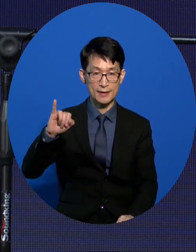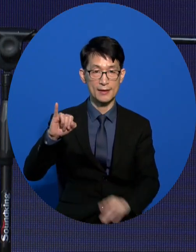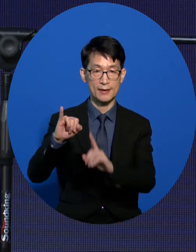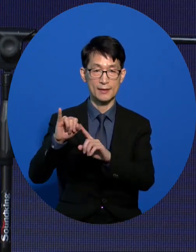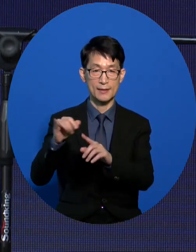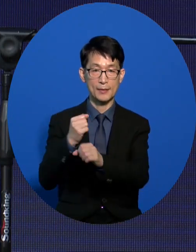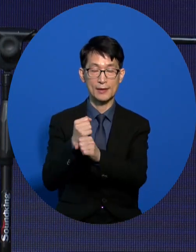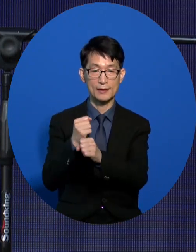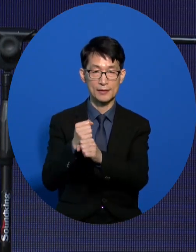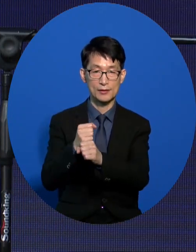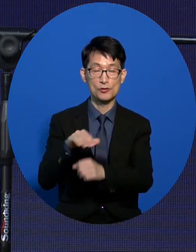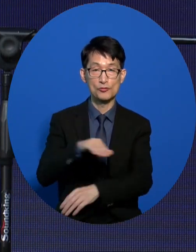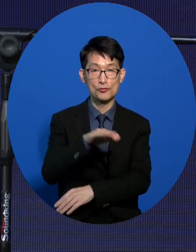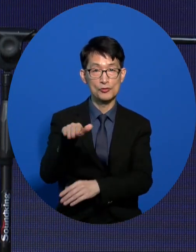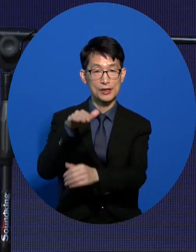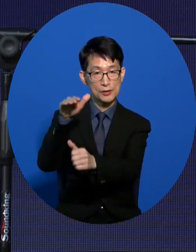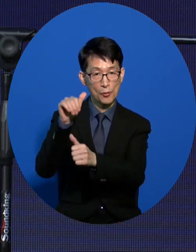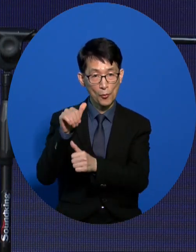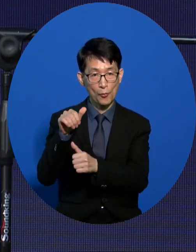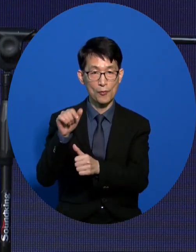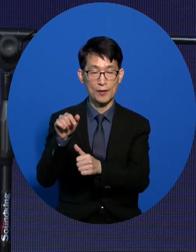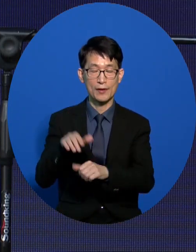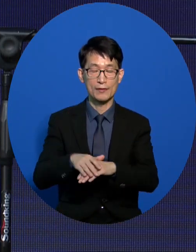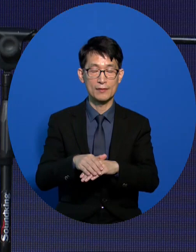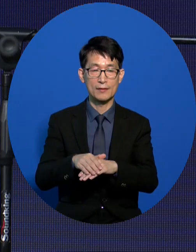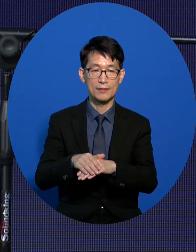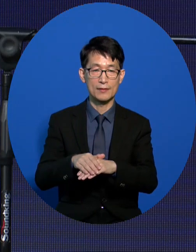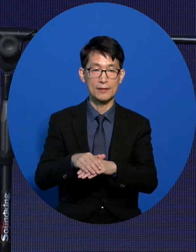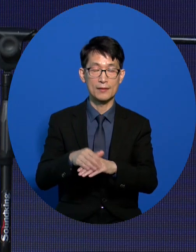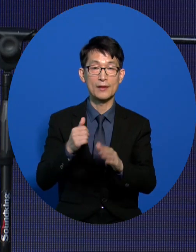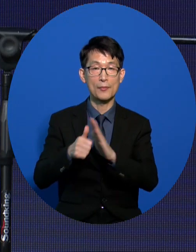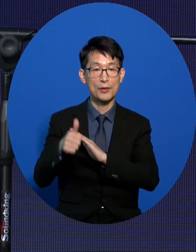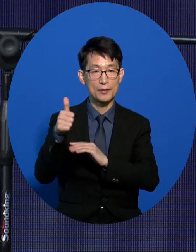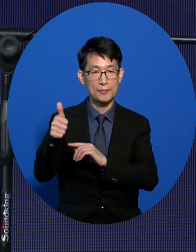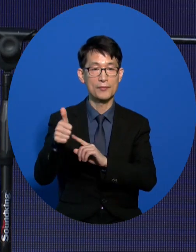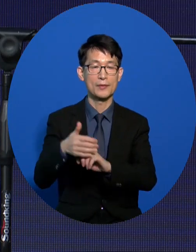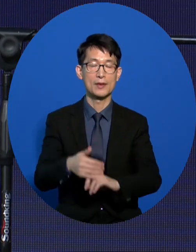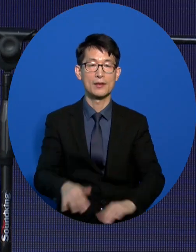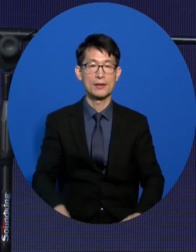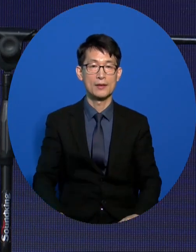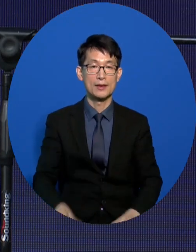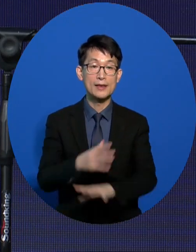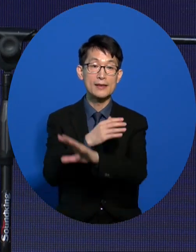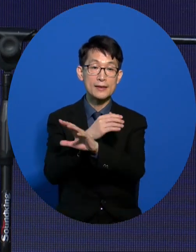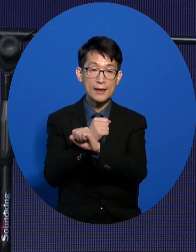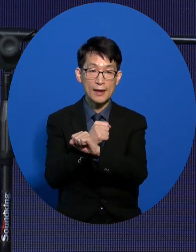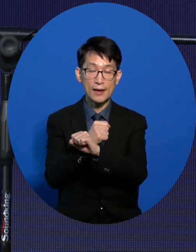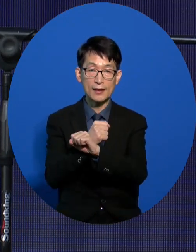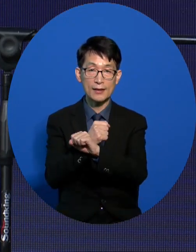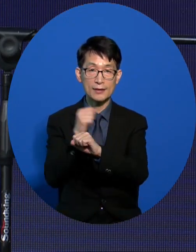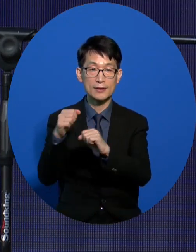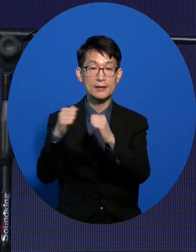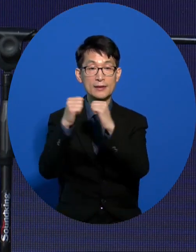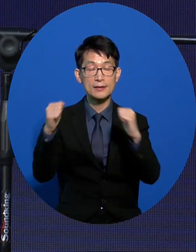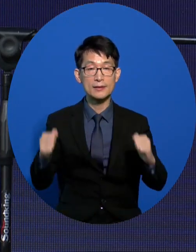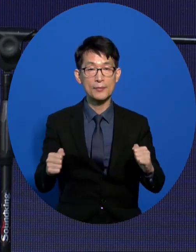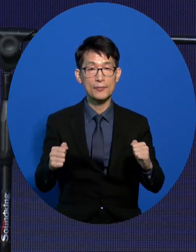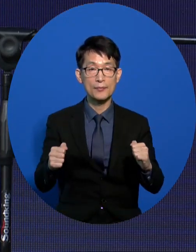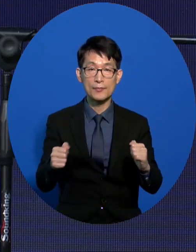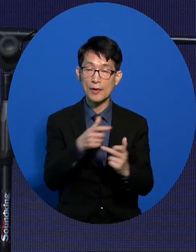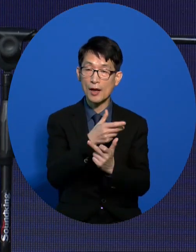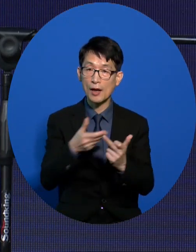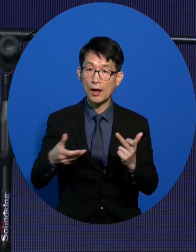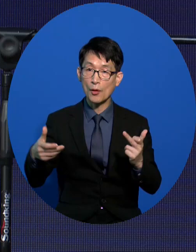우리 call system. The CEO is Mr. Chun Jae-hyuk. I thank you also. So the call